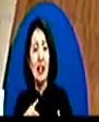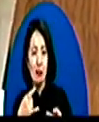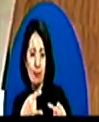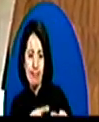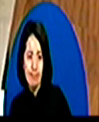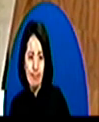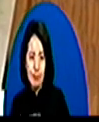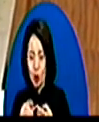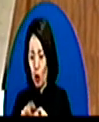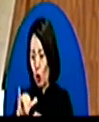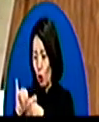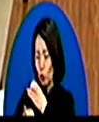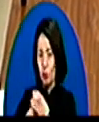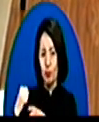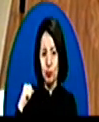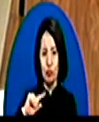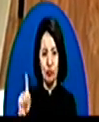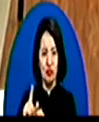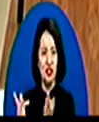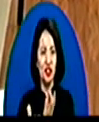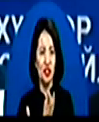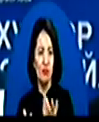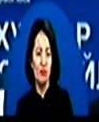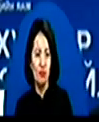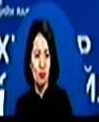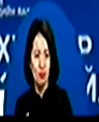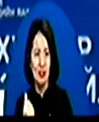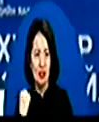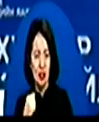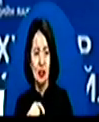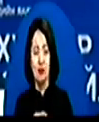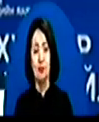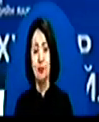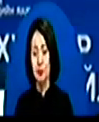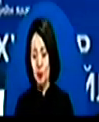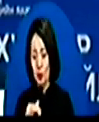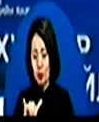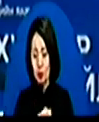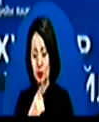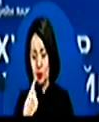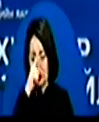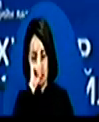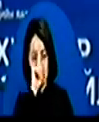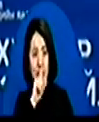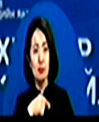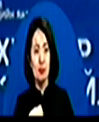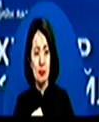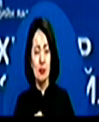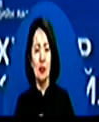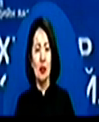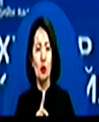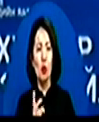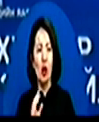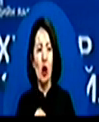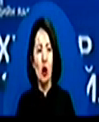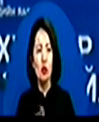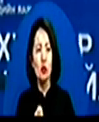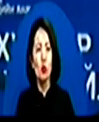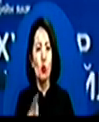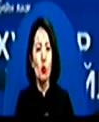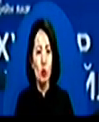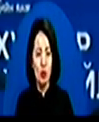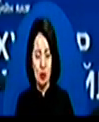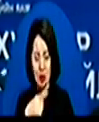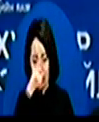улсад хүлээн зөвшөөрөгдсөн гэдгээрээ давуу талтай. Улсын 1-р төвэмлэг бол одоо бас хүнд одоо